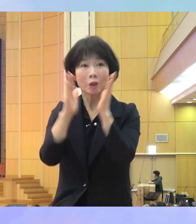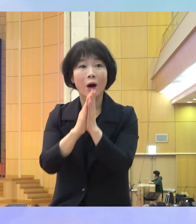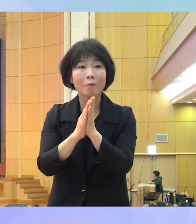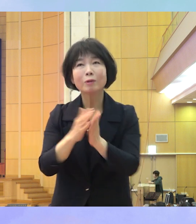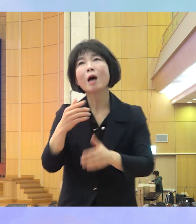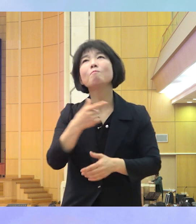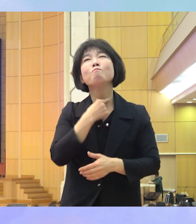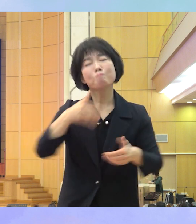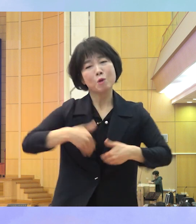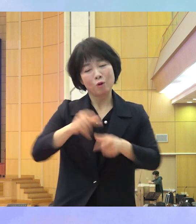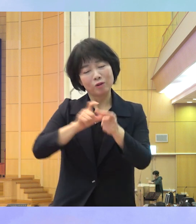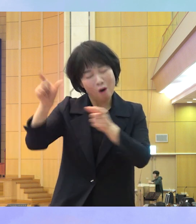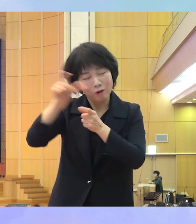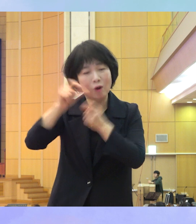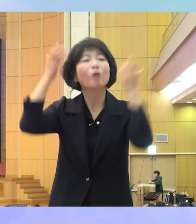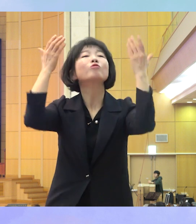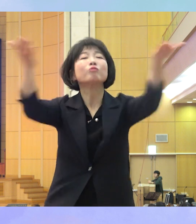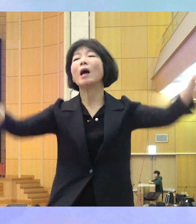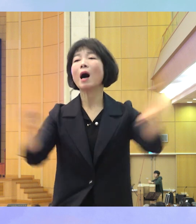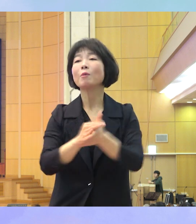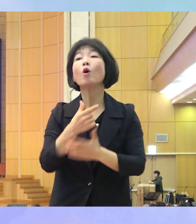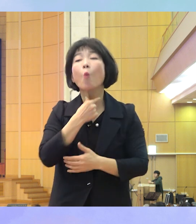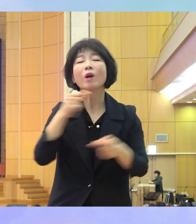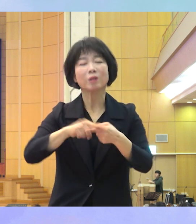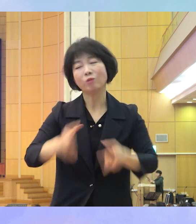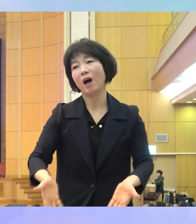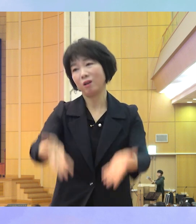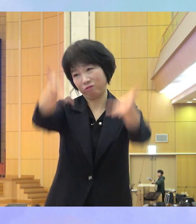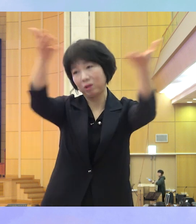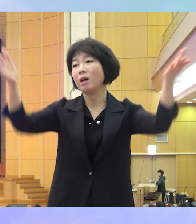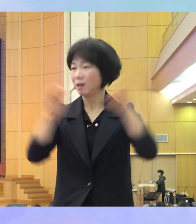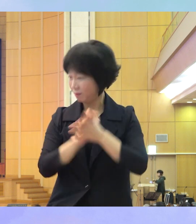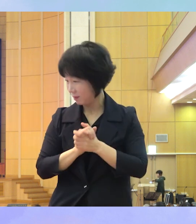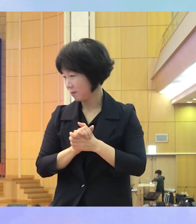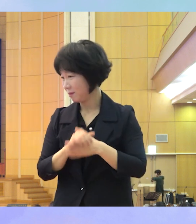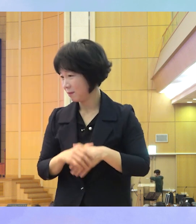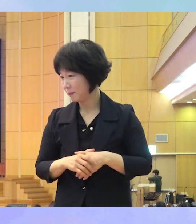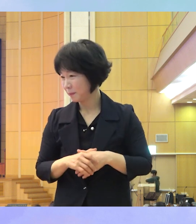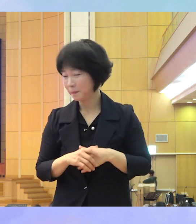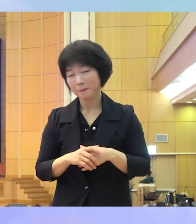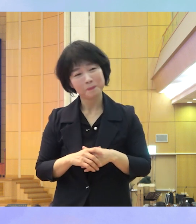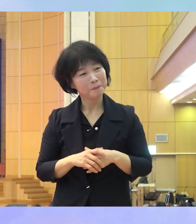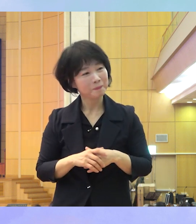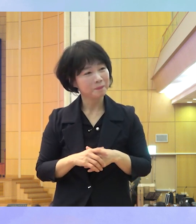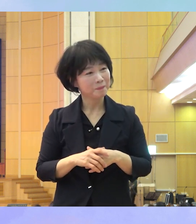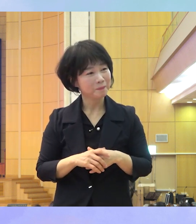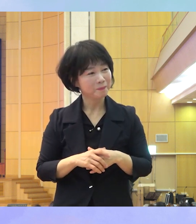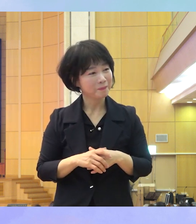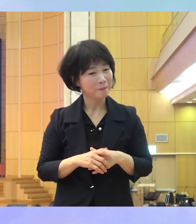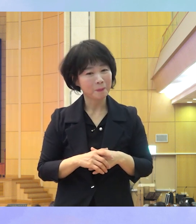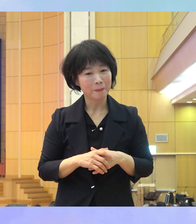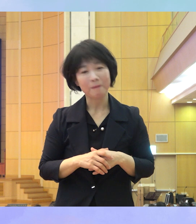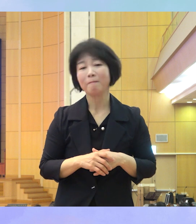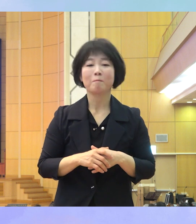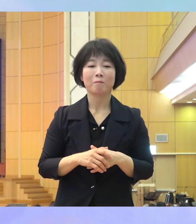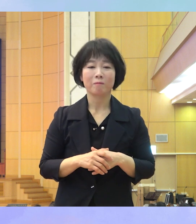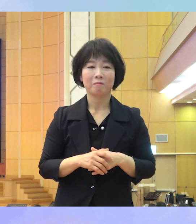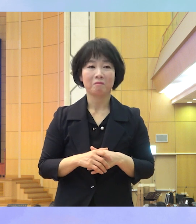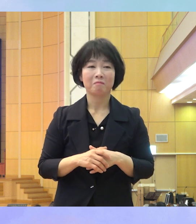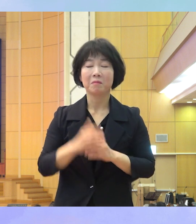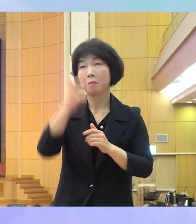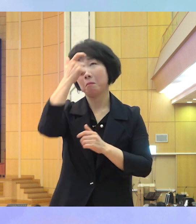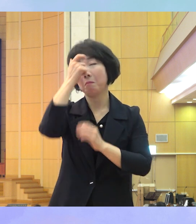대로 주시리라. 할렐루야. 받기를 원하면서도 구하지 않는 사람들, 주님 앞에 기도 안 하니까 주님을 만나지도